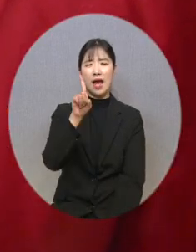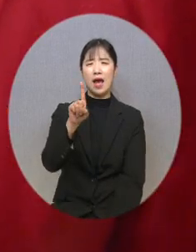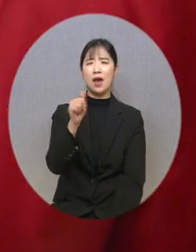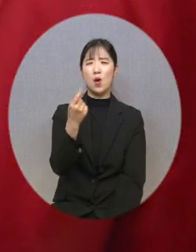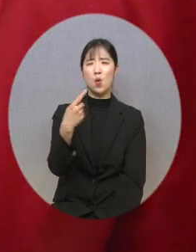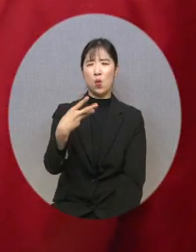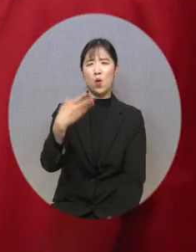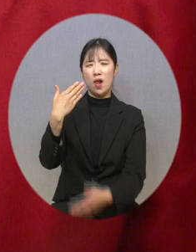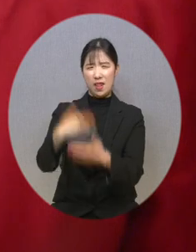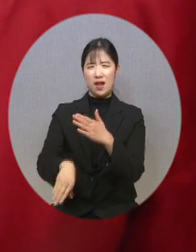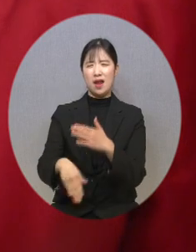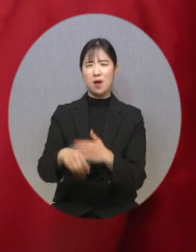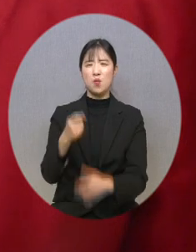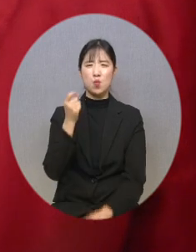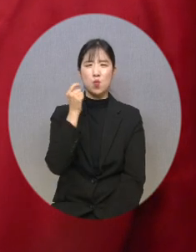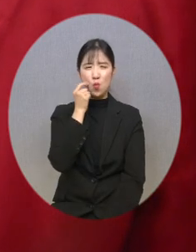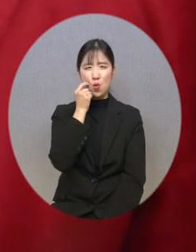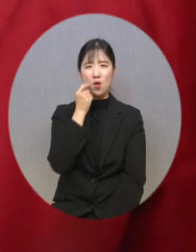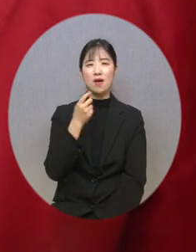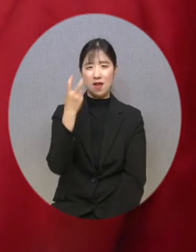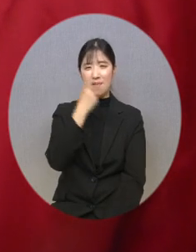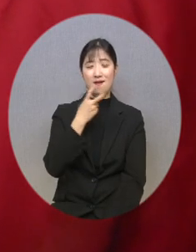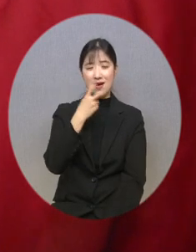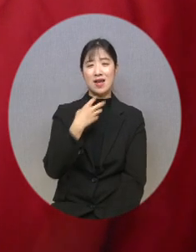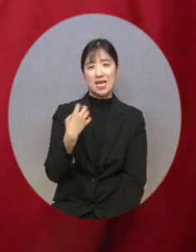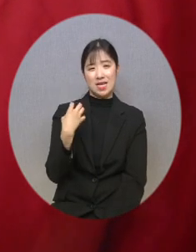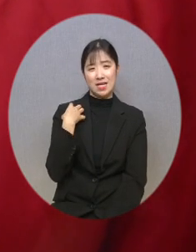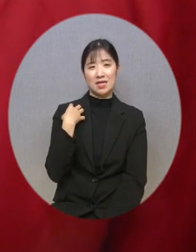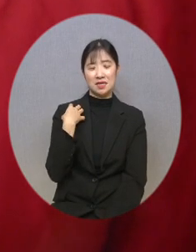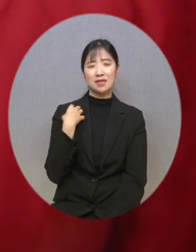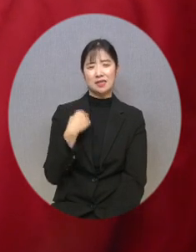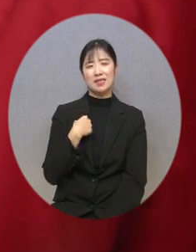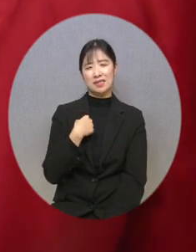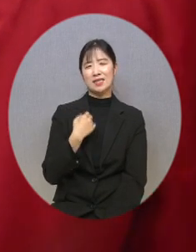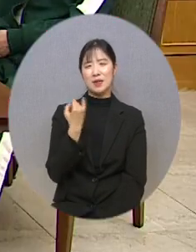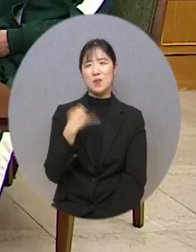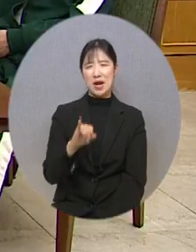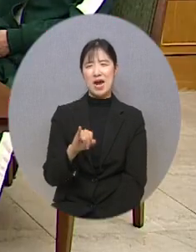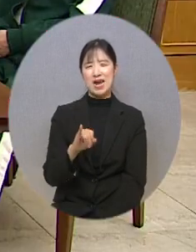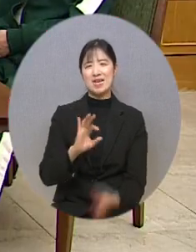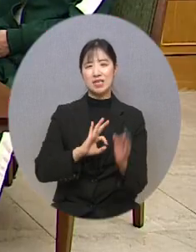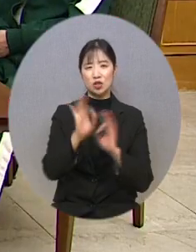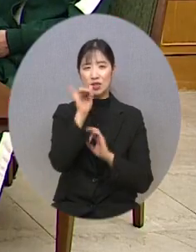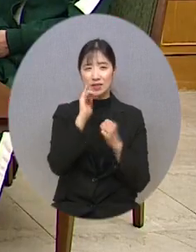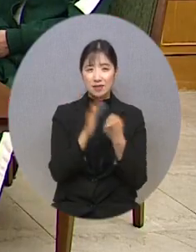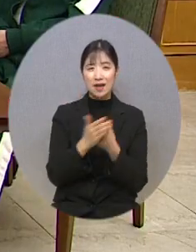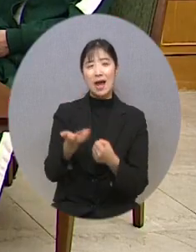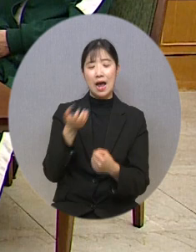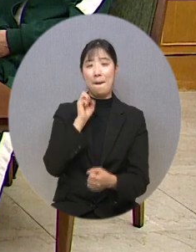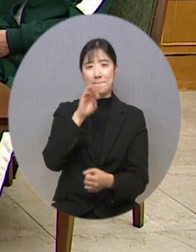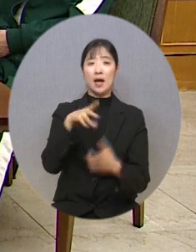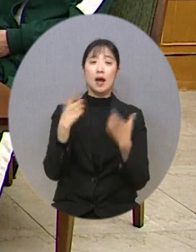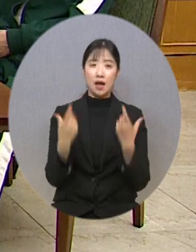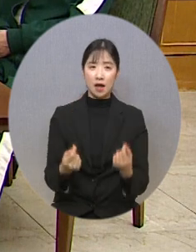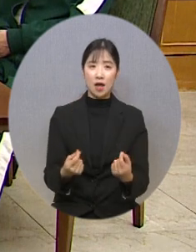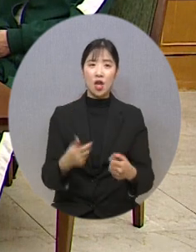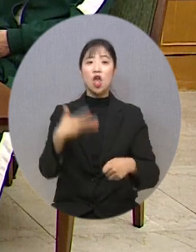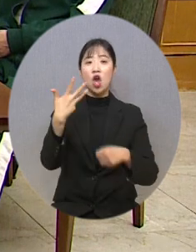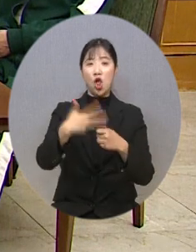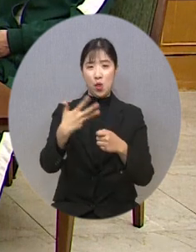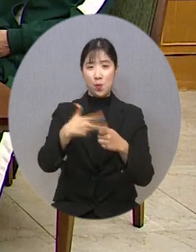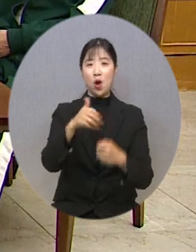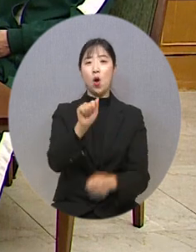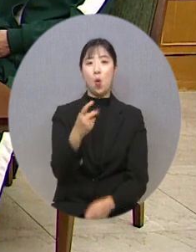저희건 어차피 저희 관리자 측에서 게임을 주최하는 쪽에서 잘못한 만큼 아까 얘기했던 대로 여덟 번째